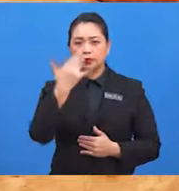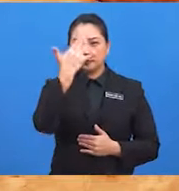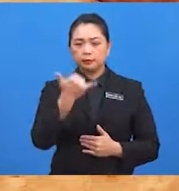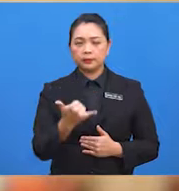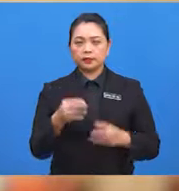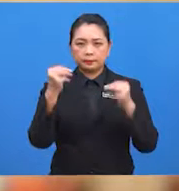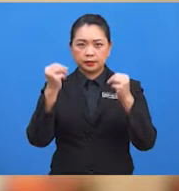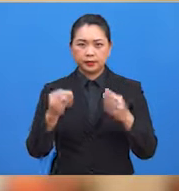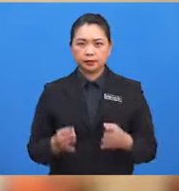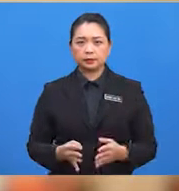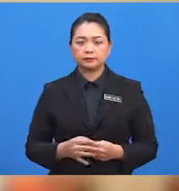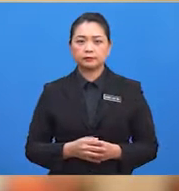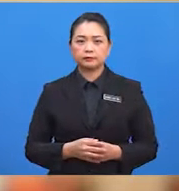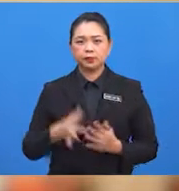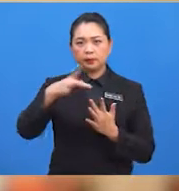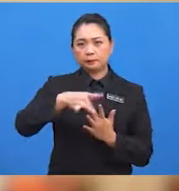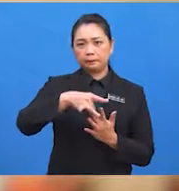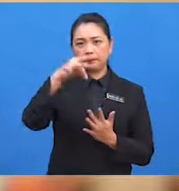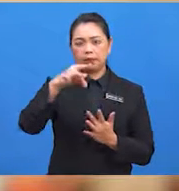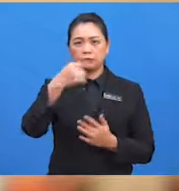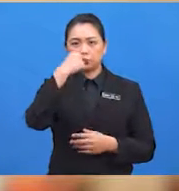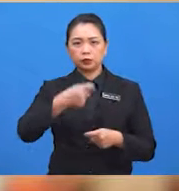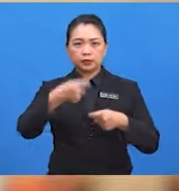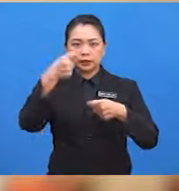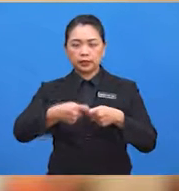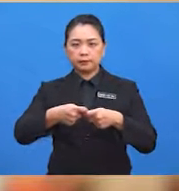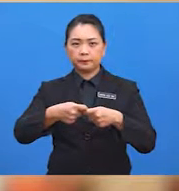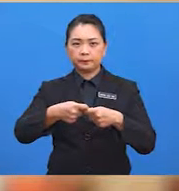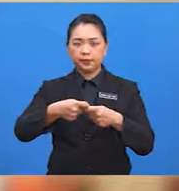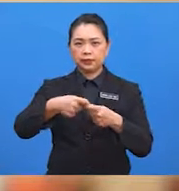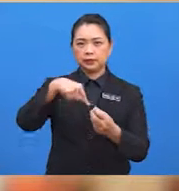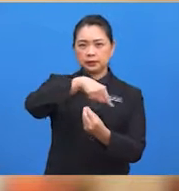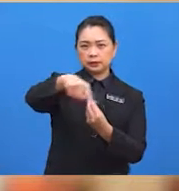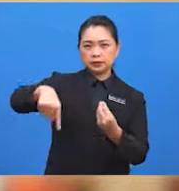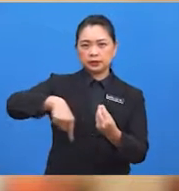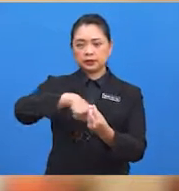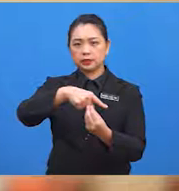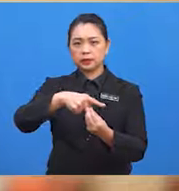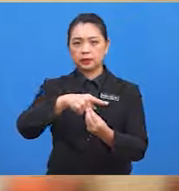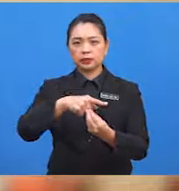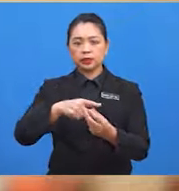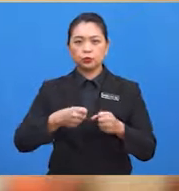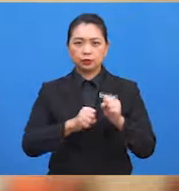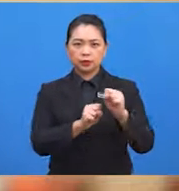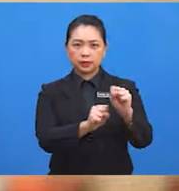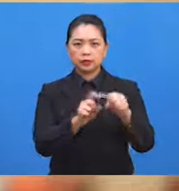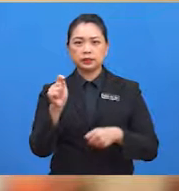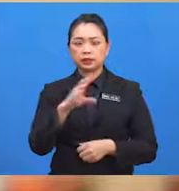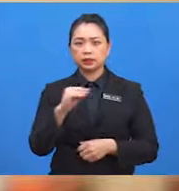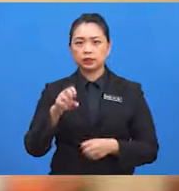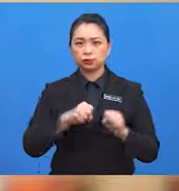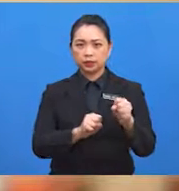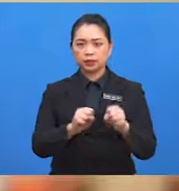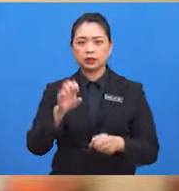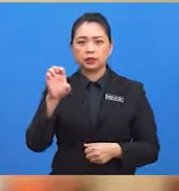Mengapakah masyarakat Mesopotamia memilih untuk menetap di sekitar lembah sungai Tigris dan sungai Euphrates? Hal